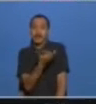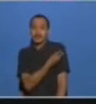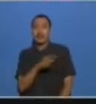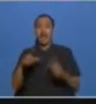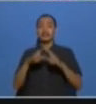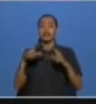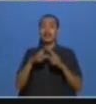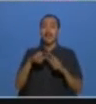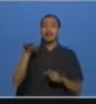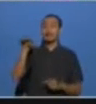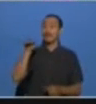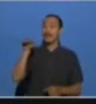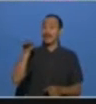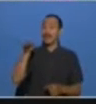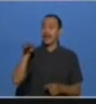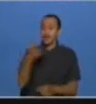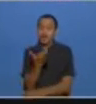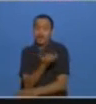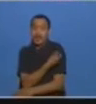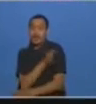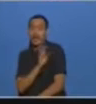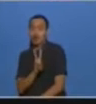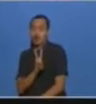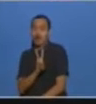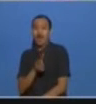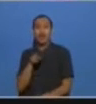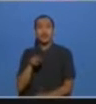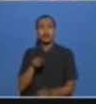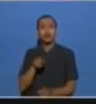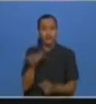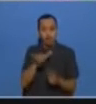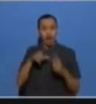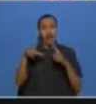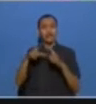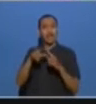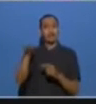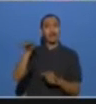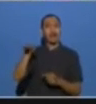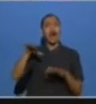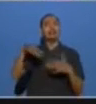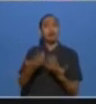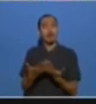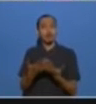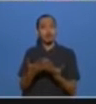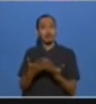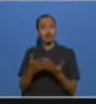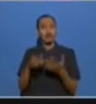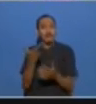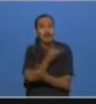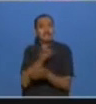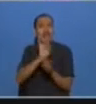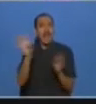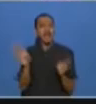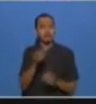Terus vaksin kedua harus AstraZeneca atau vaksin yang lain. Itu aja. Sampun. Terima